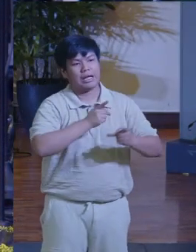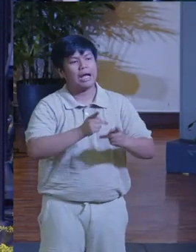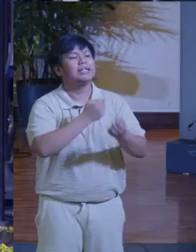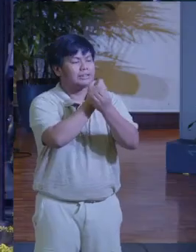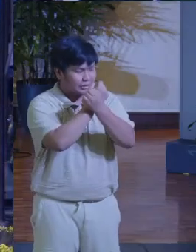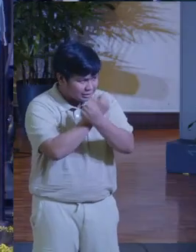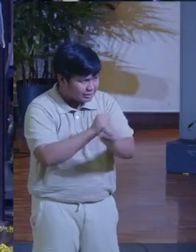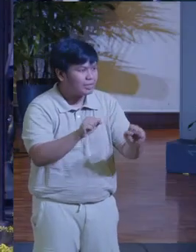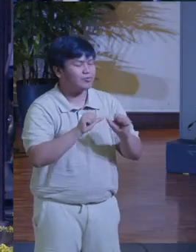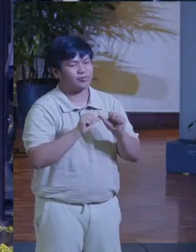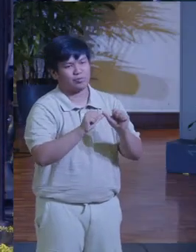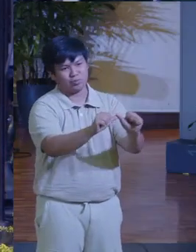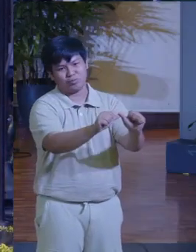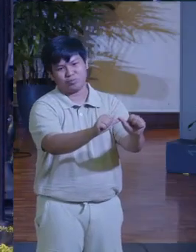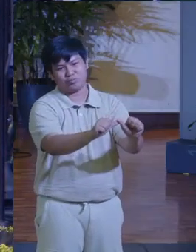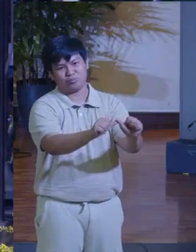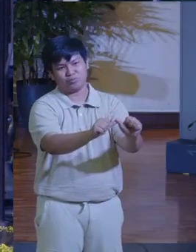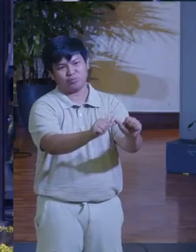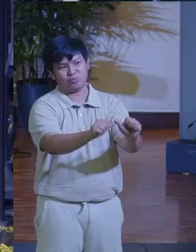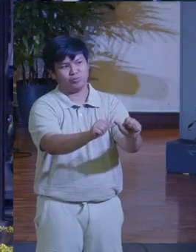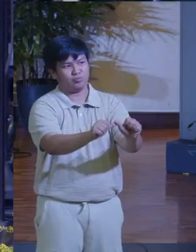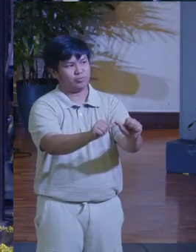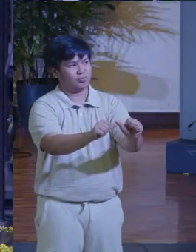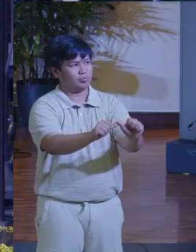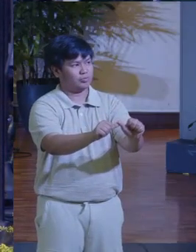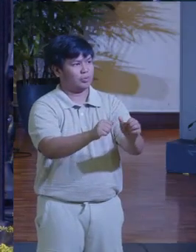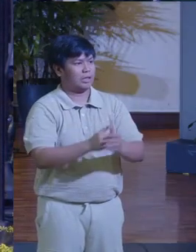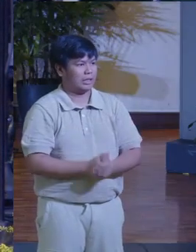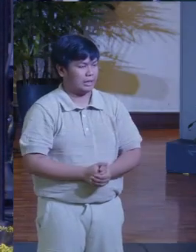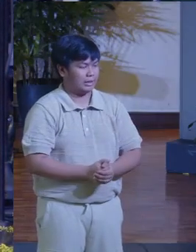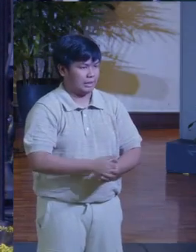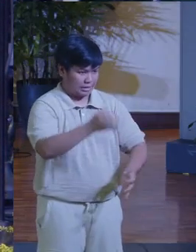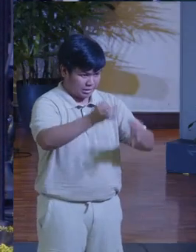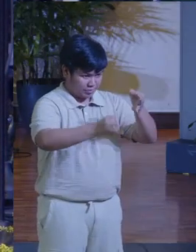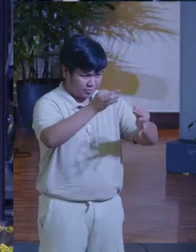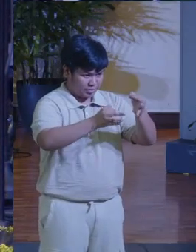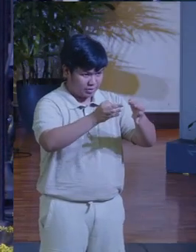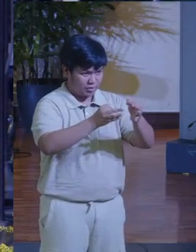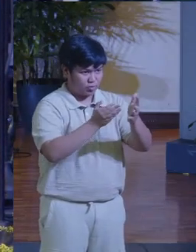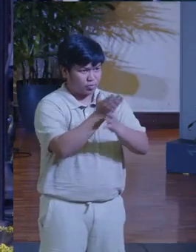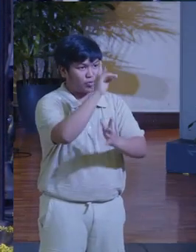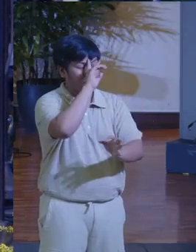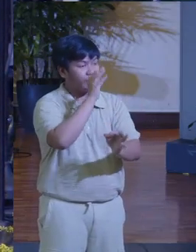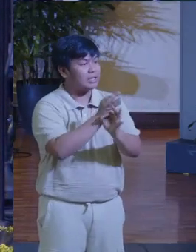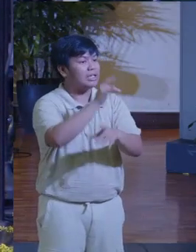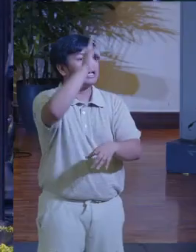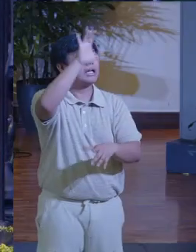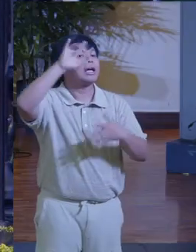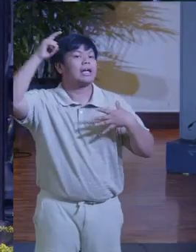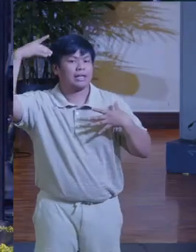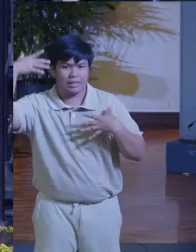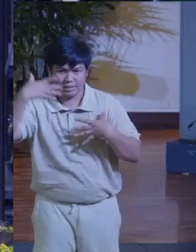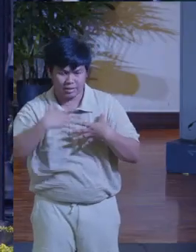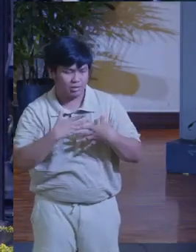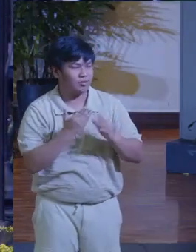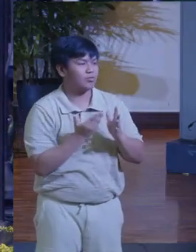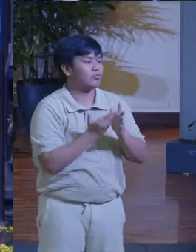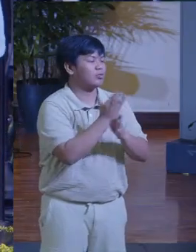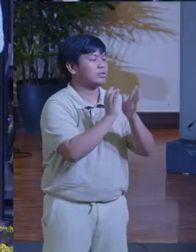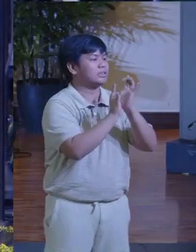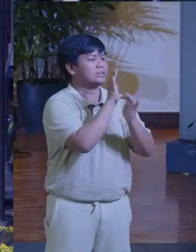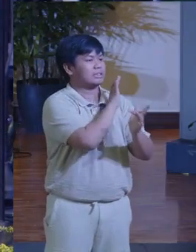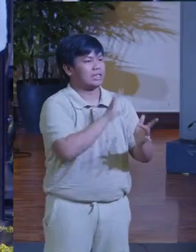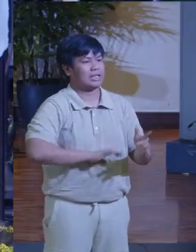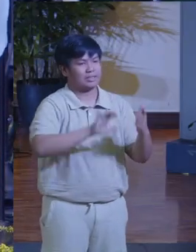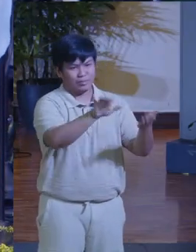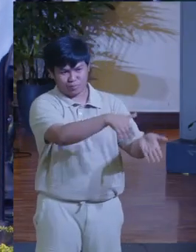Ang pagiging matuwid sa pamamagitan ng pananampalataya ay grasya ng Diyos na natupad sa sakripisyo ni Kristo